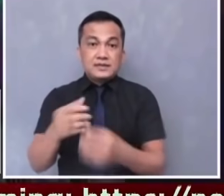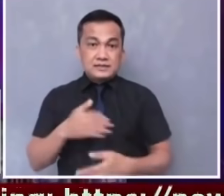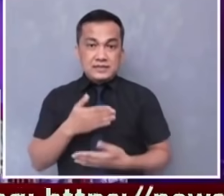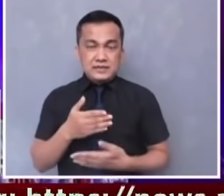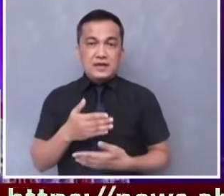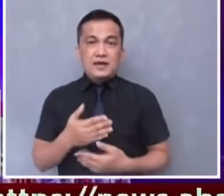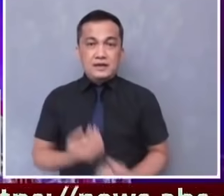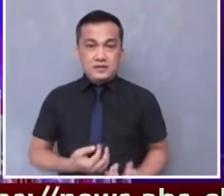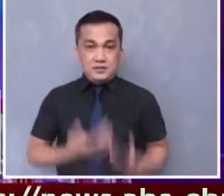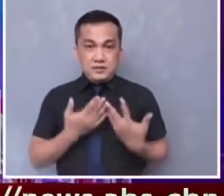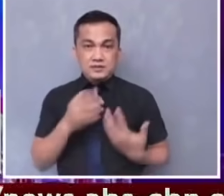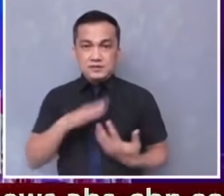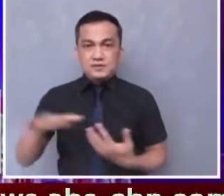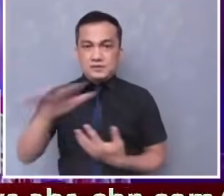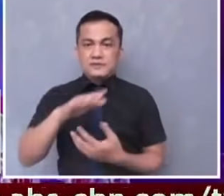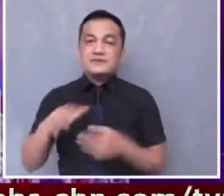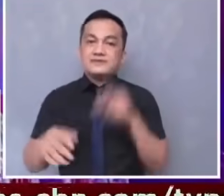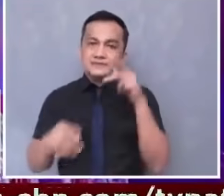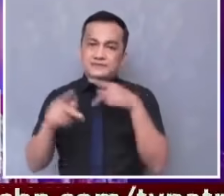kababayan.